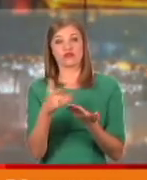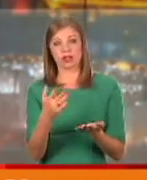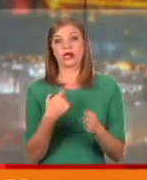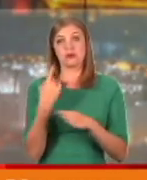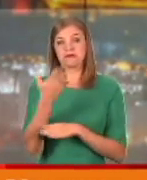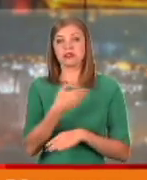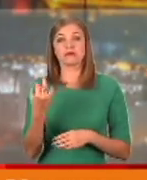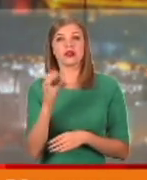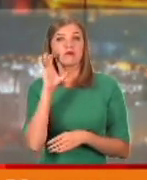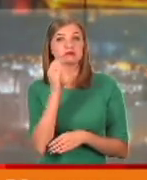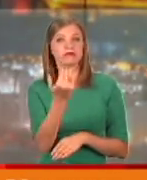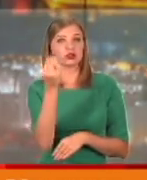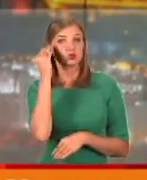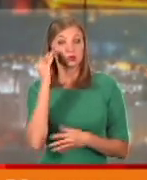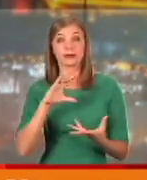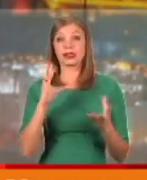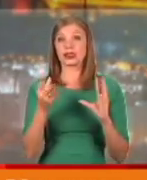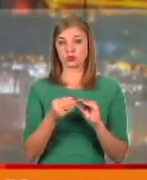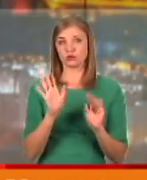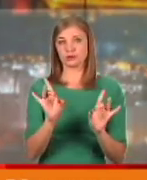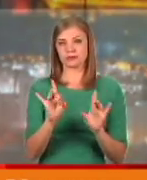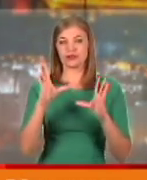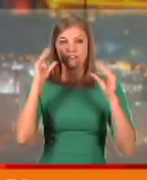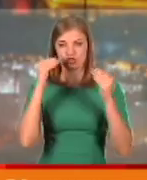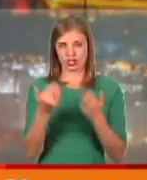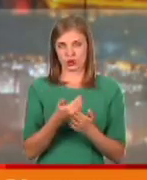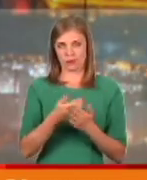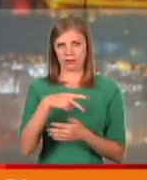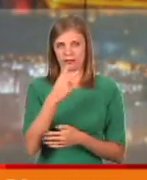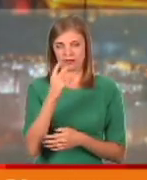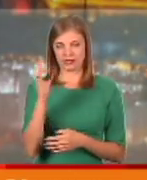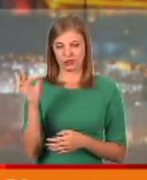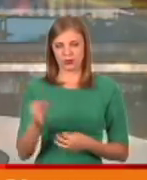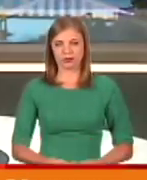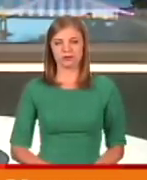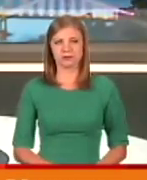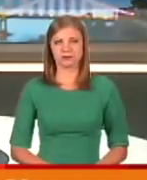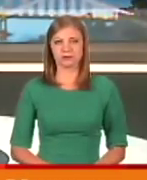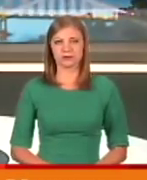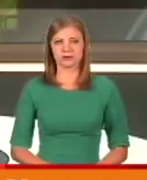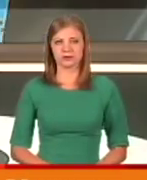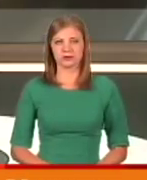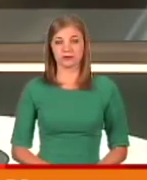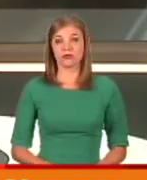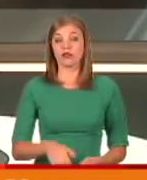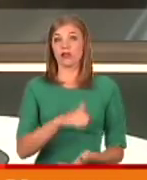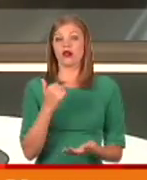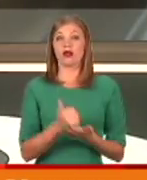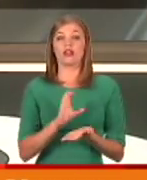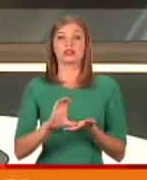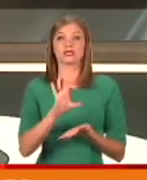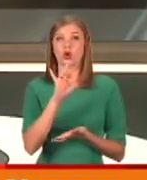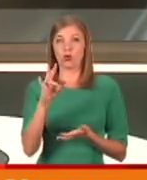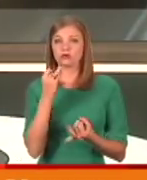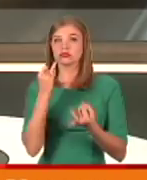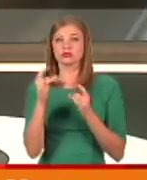голосуйте. Нам цікаво почути вашу думку. Результати ми оприлюднимо у вечірньому випуску о 22-й. Генсек ООН веде